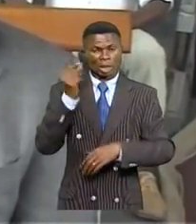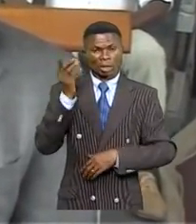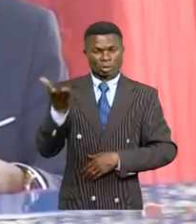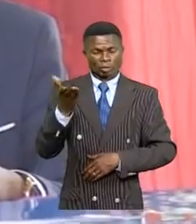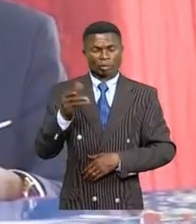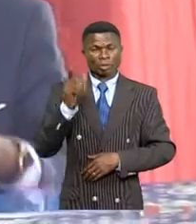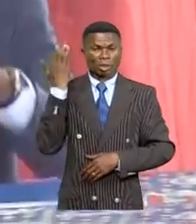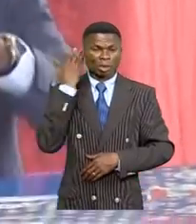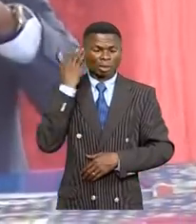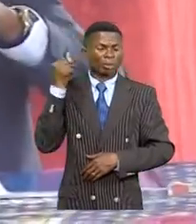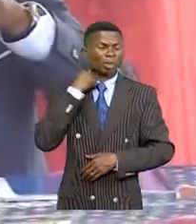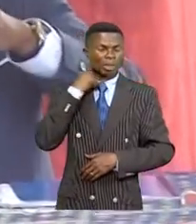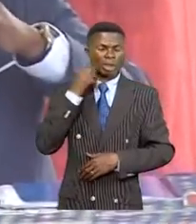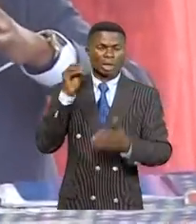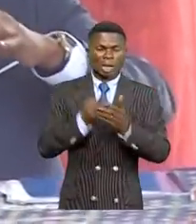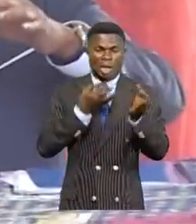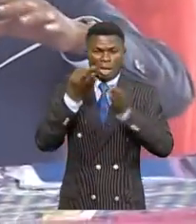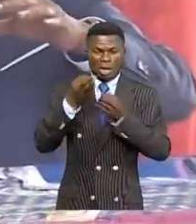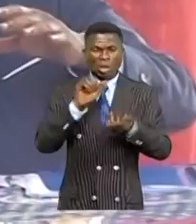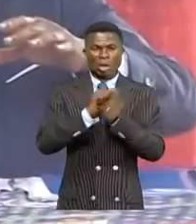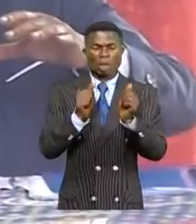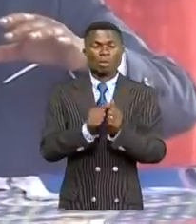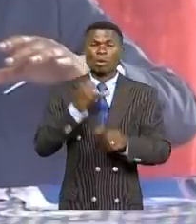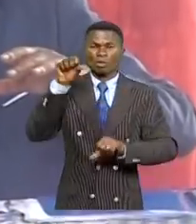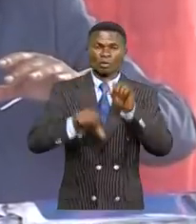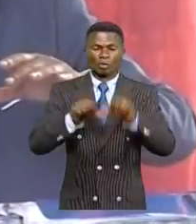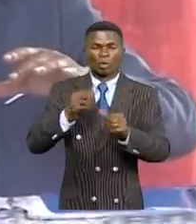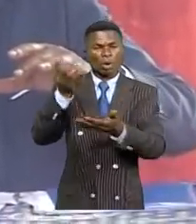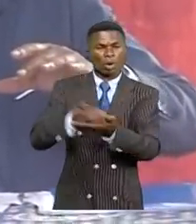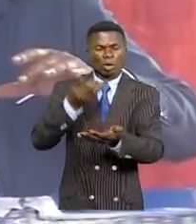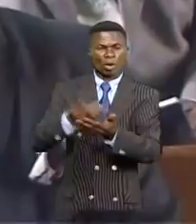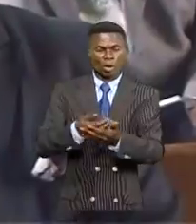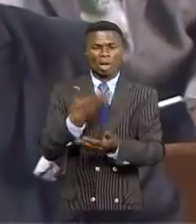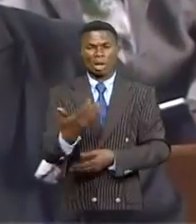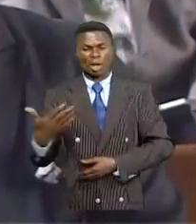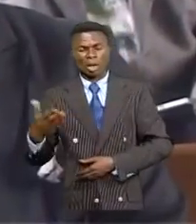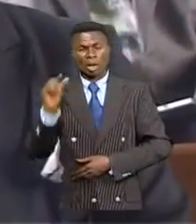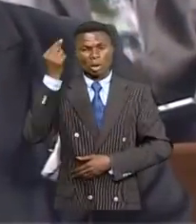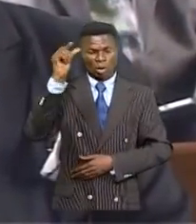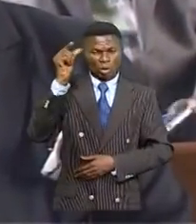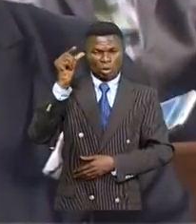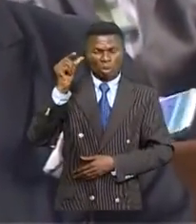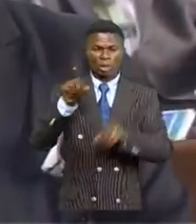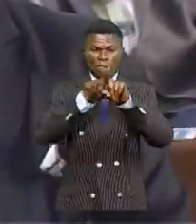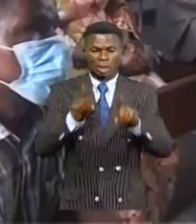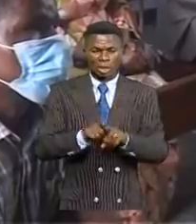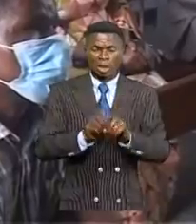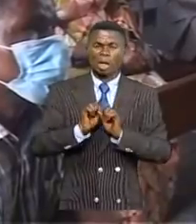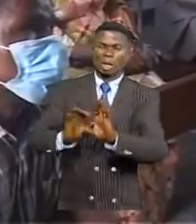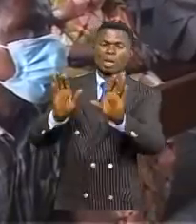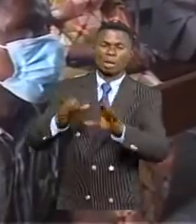Lambert Kaboy a en outre énuméré quelques méfaits de l'exploitation artisanale des mines, entre autres l'abandon